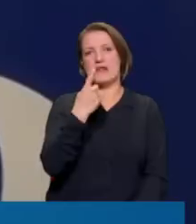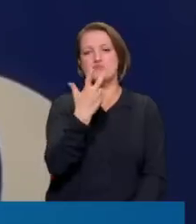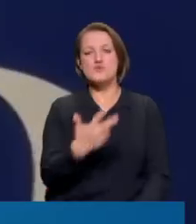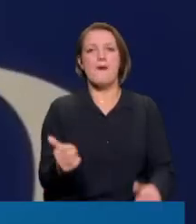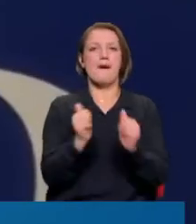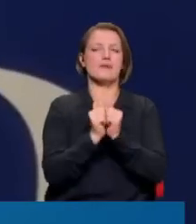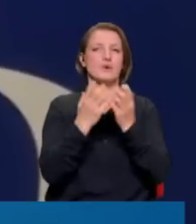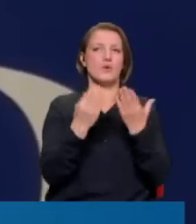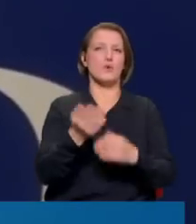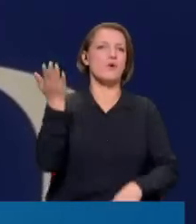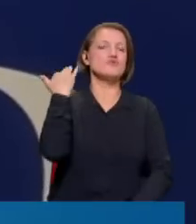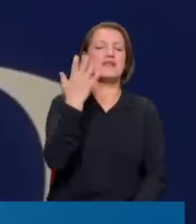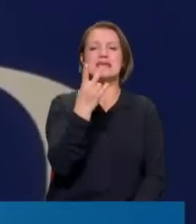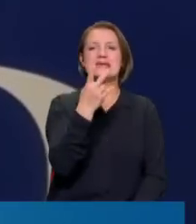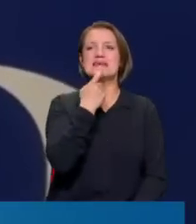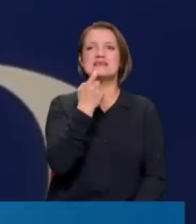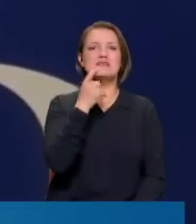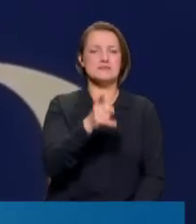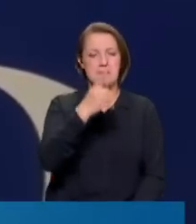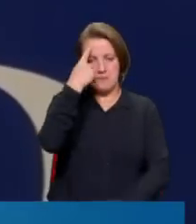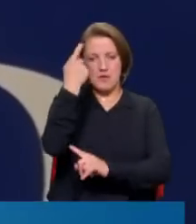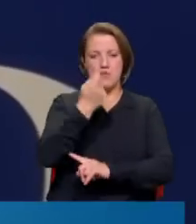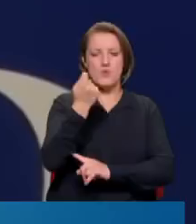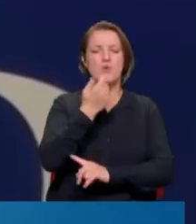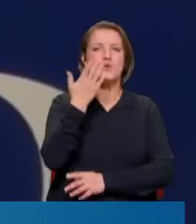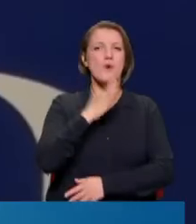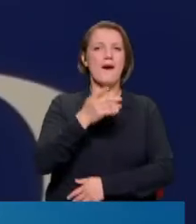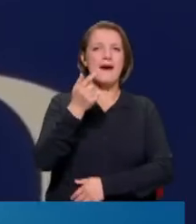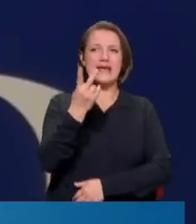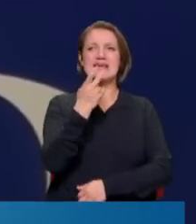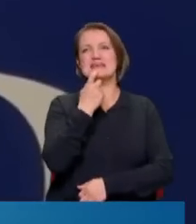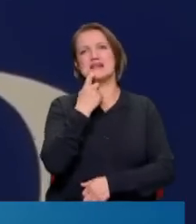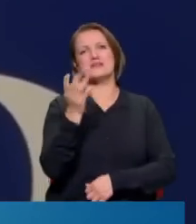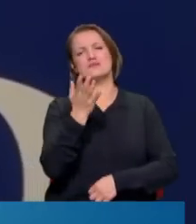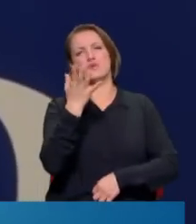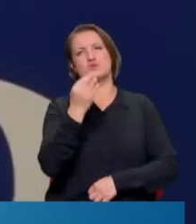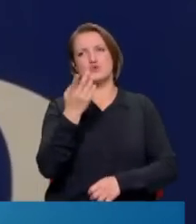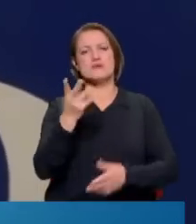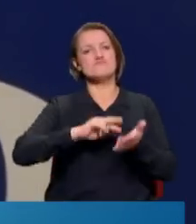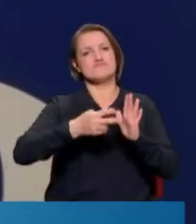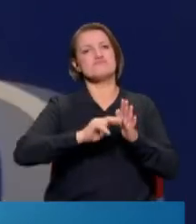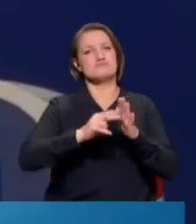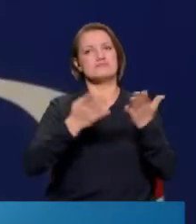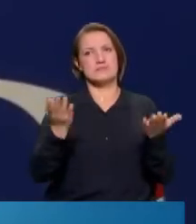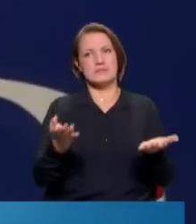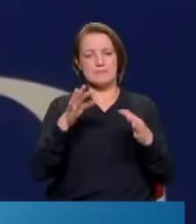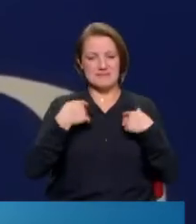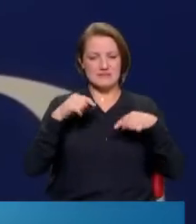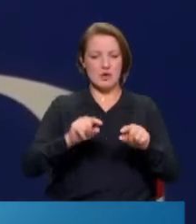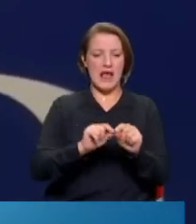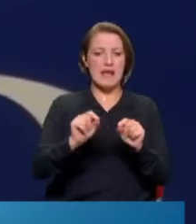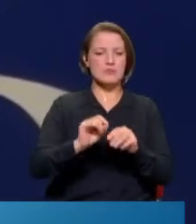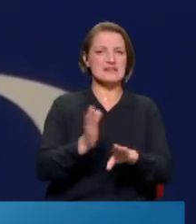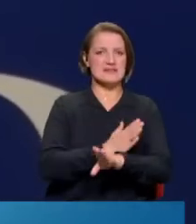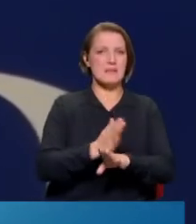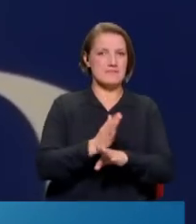katı arttı önceden 2 yıllıklar bize bu kadar başvurmuyor lardı çünkü 2 yılda nasıl olursa olsun götürebiliyor lardı Biz Bu ekonomik